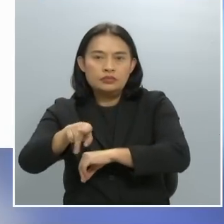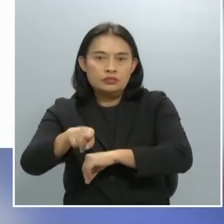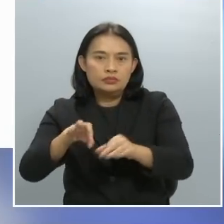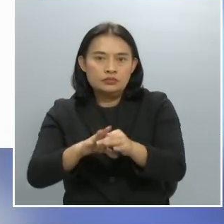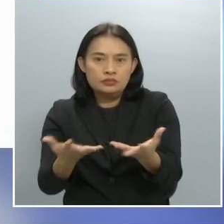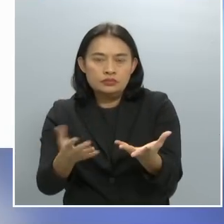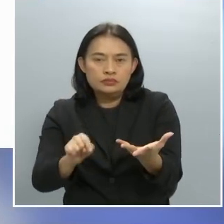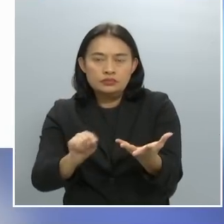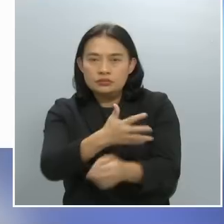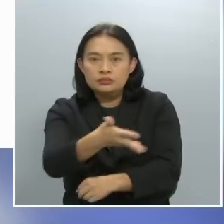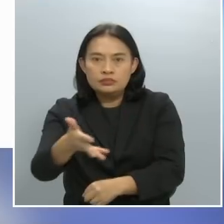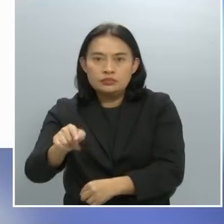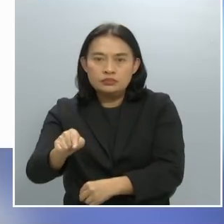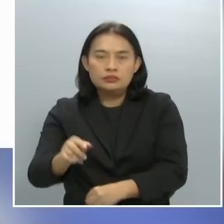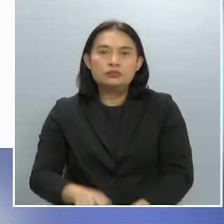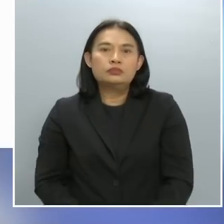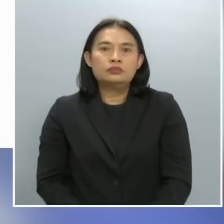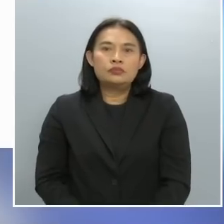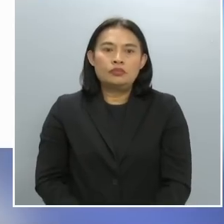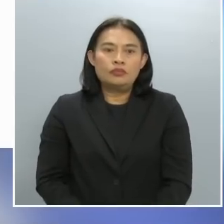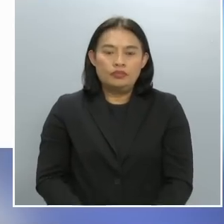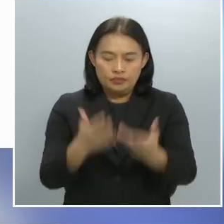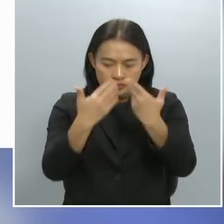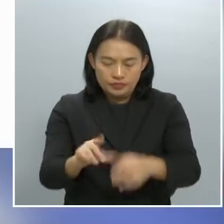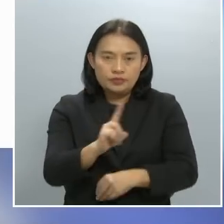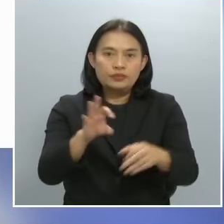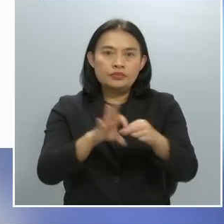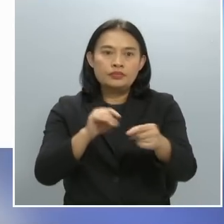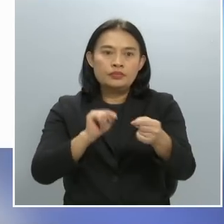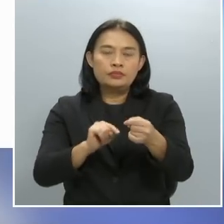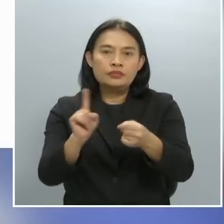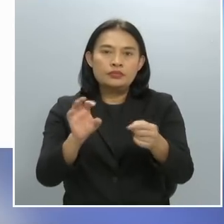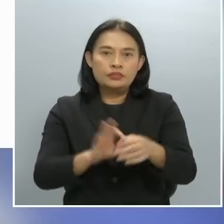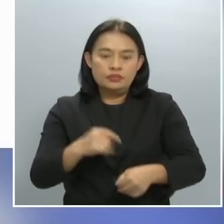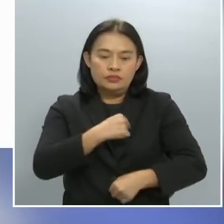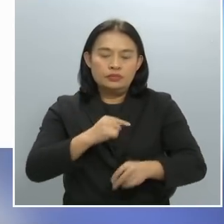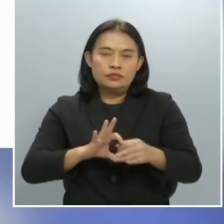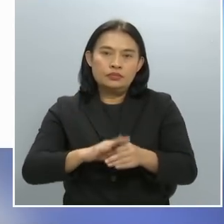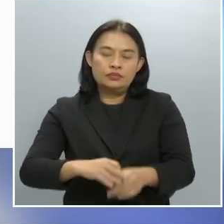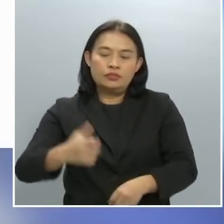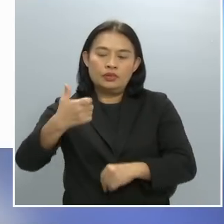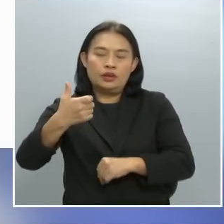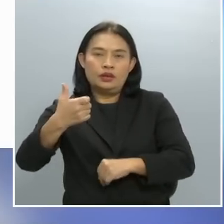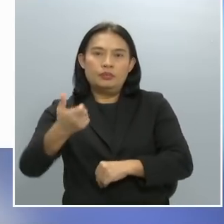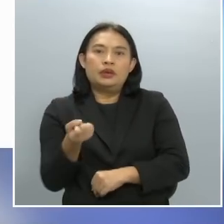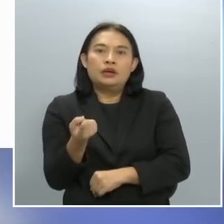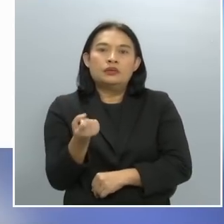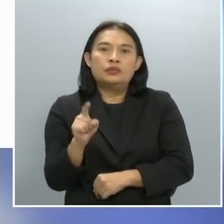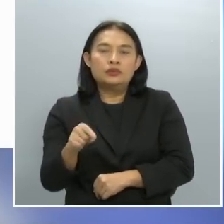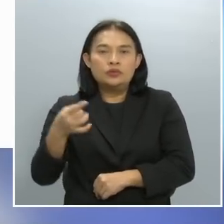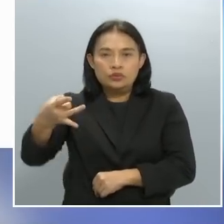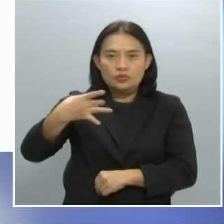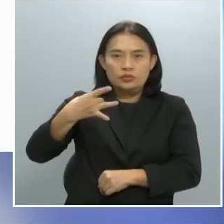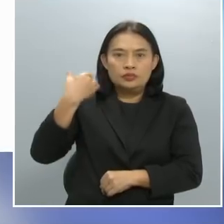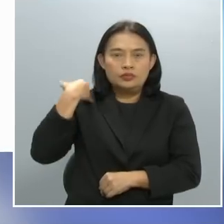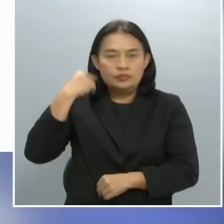ไม่ได้มีอะไรเกิดขึ้นนอกจากว่าตอนที่สักเนี่ยมีการไลฟ์แล้วก็ถูกบูลลี่แต่เธอเองก็ไม่คิดอะไรคิดว่าแ